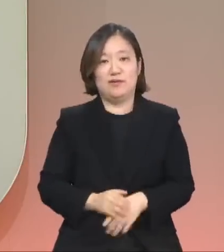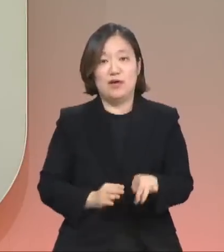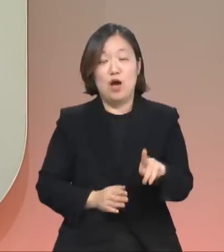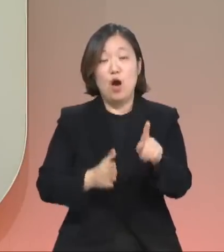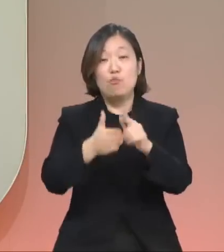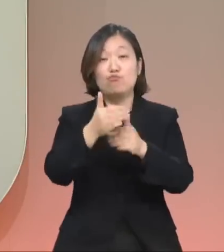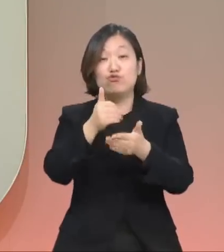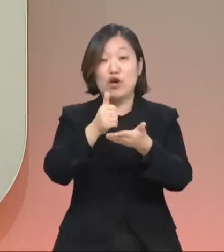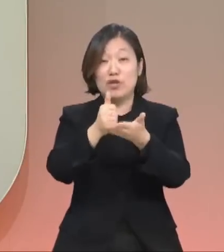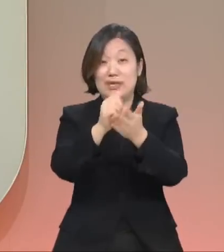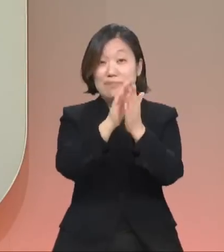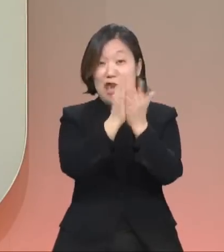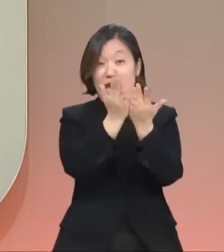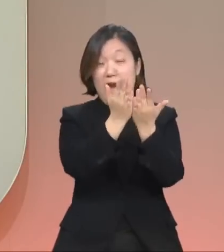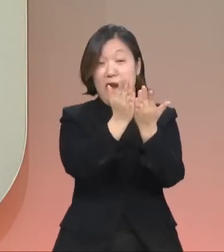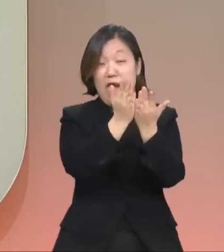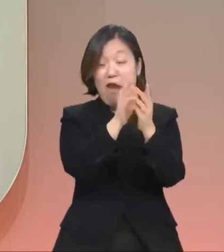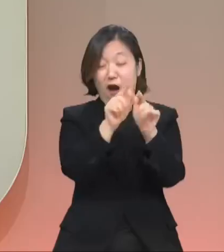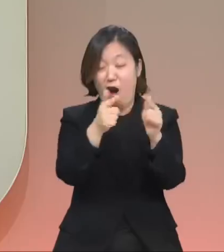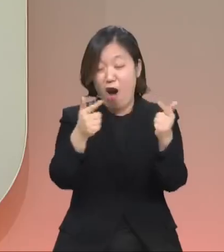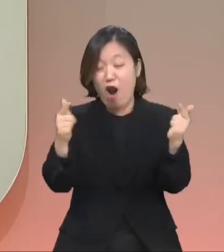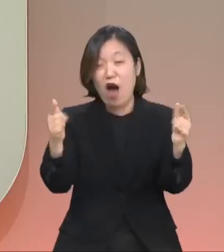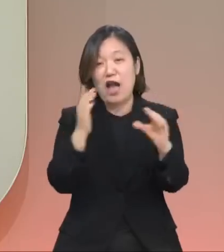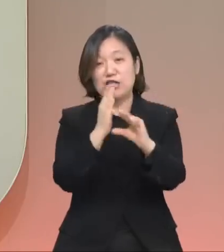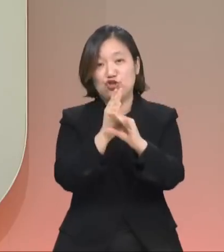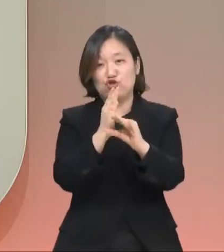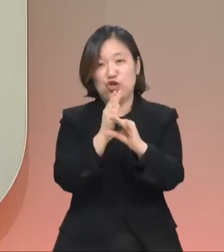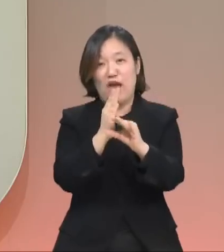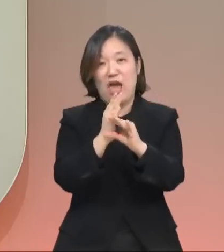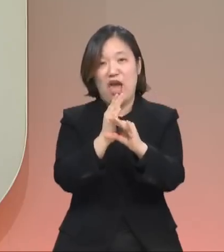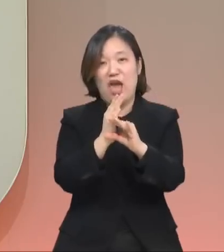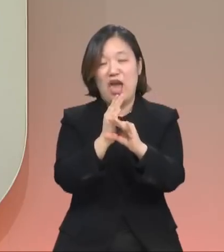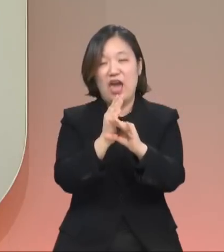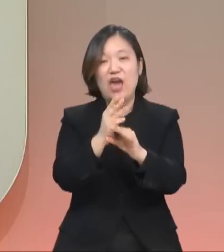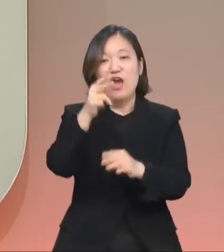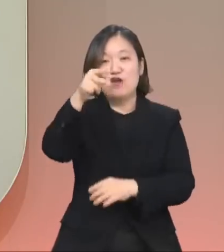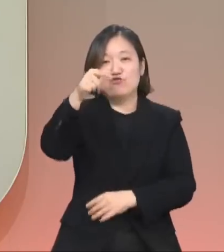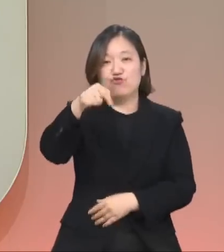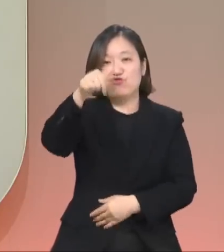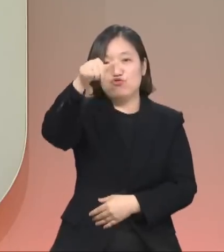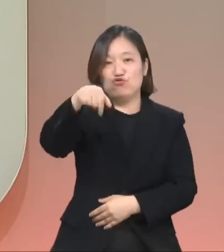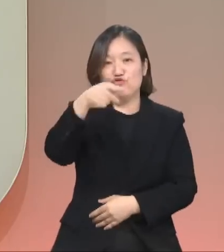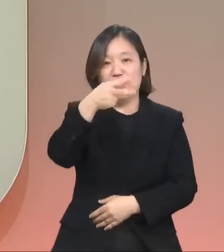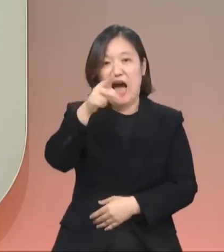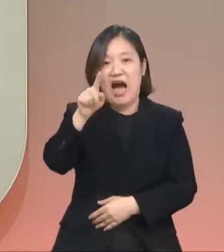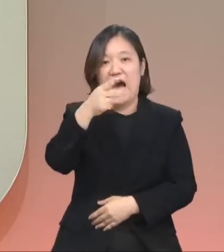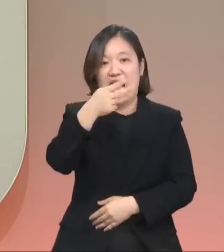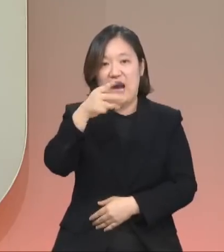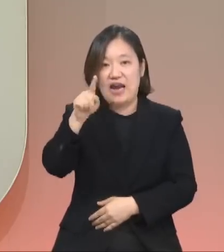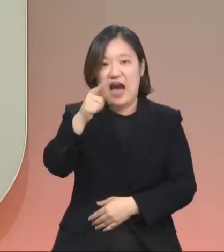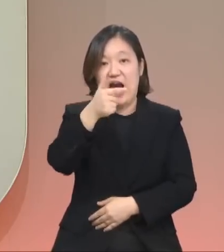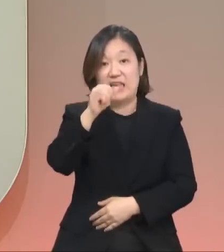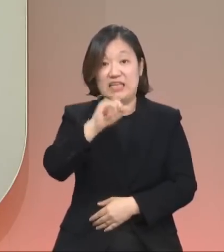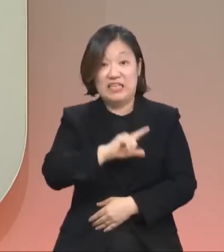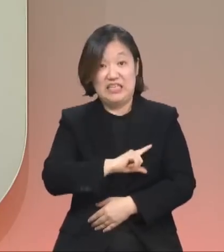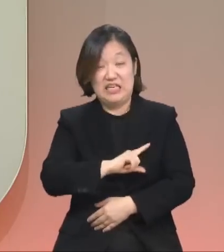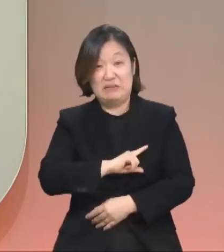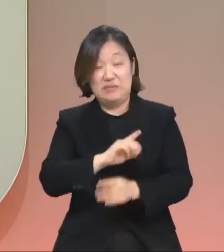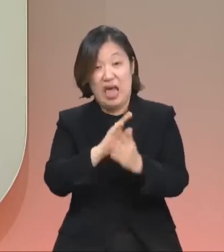중에 수구다라니 대수구 성취의 즉득다라니 뭐 이렇게 여러 가지 명칭으로 쓰이는데